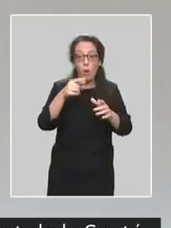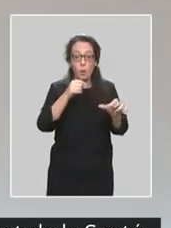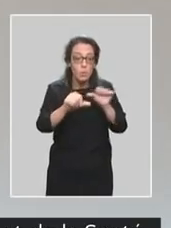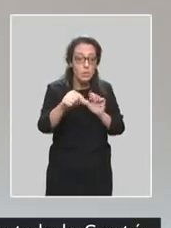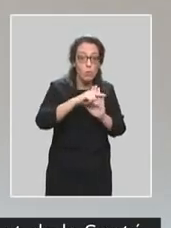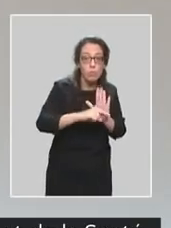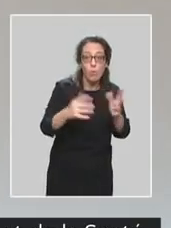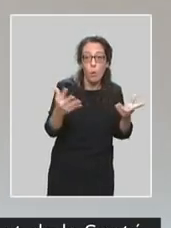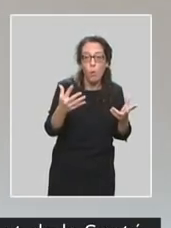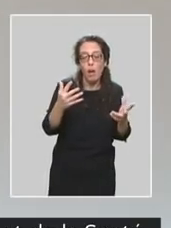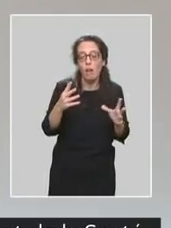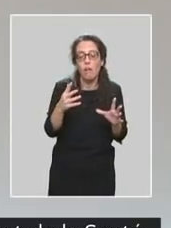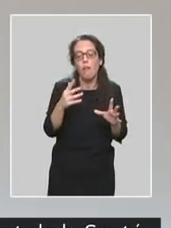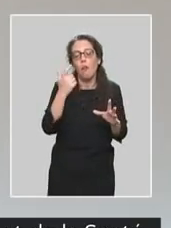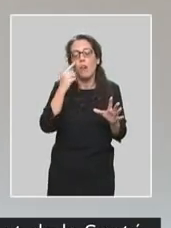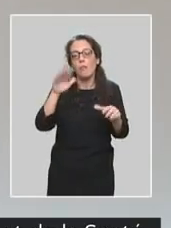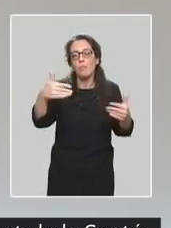redis, ce n'est pas avant le début de l'année 2022.